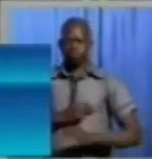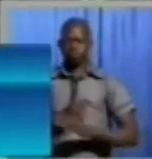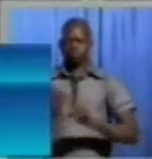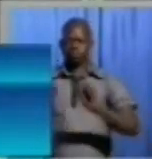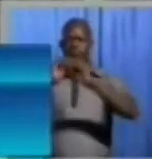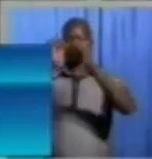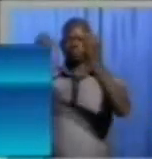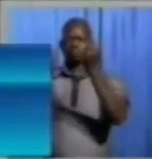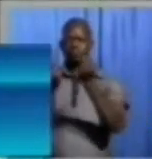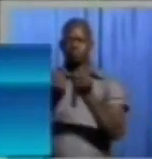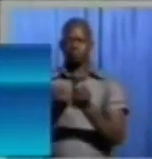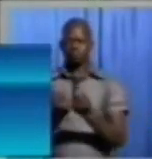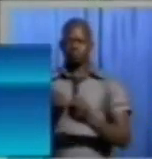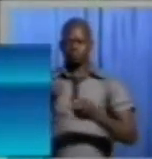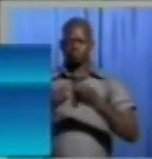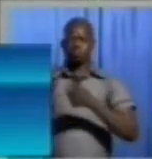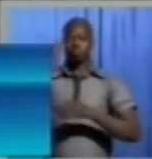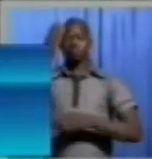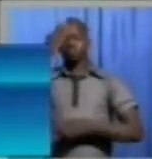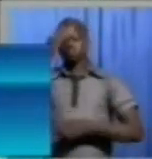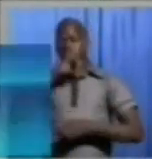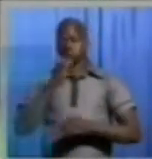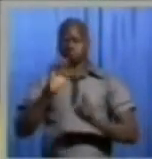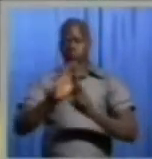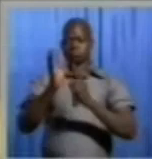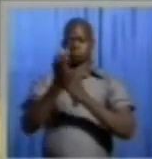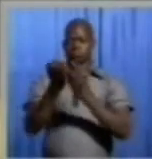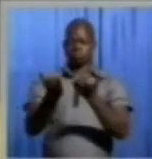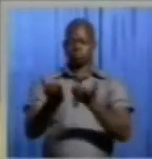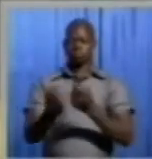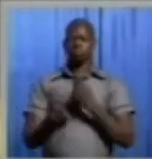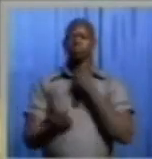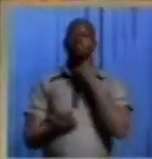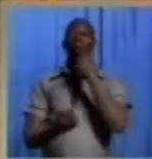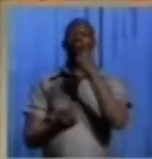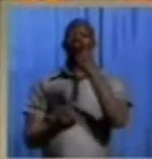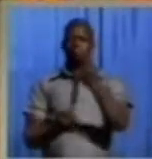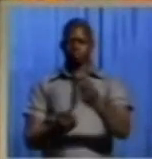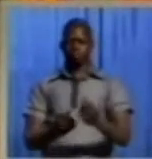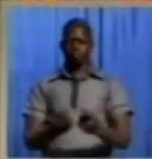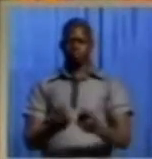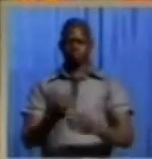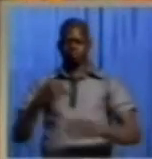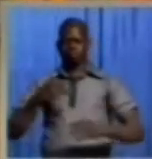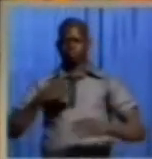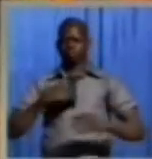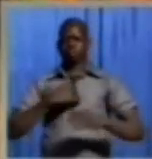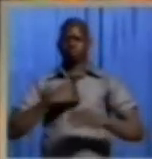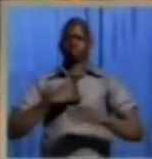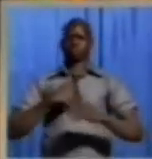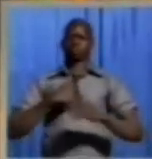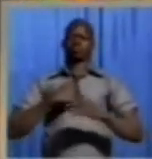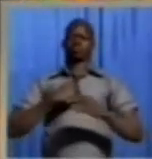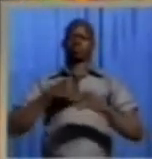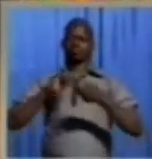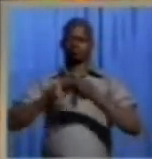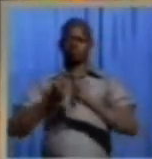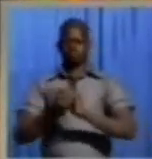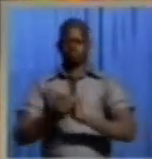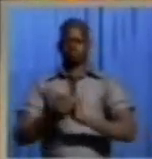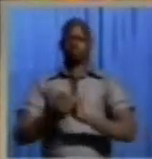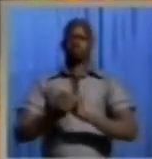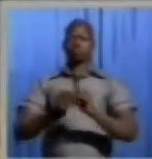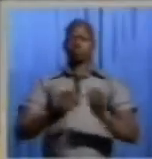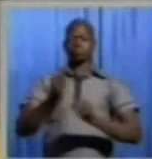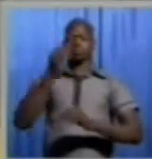société. Quand on ne connaît pas sa culture, ça veut dire qu'on risque vraiment de ne pas se connaître même,